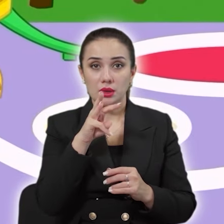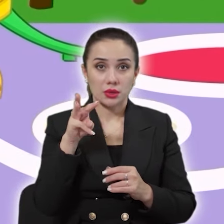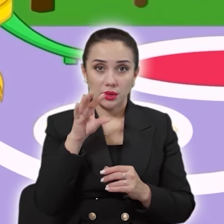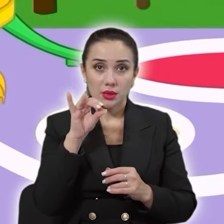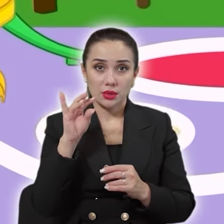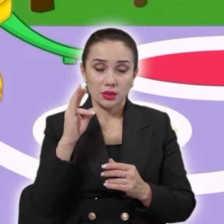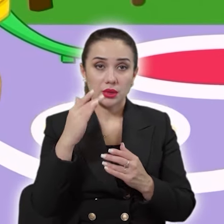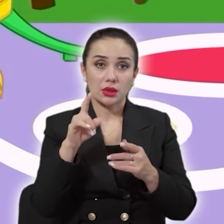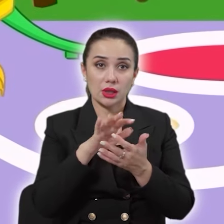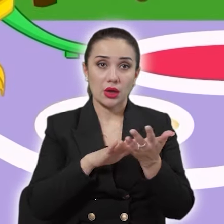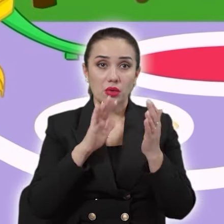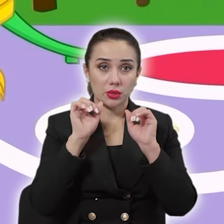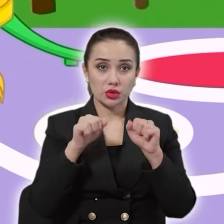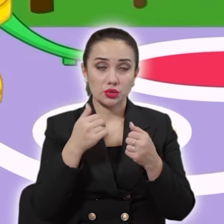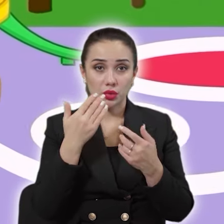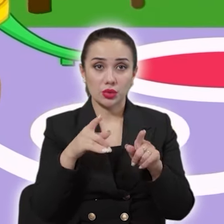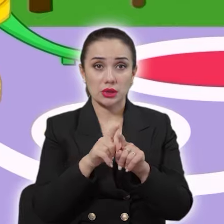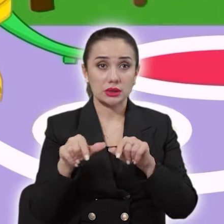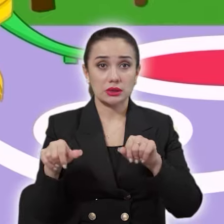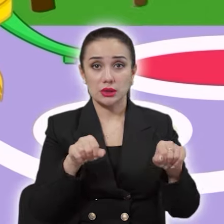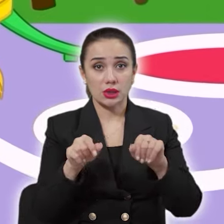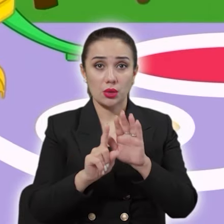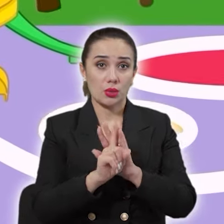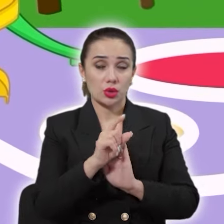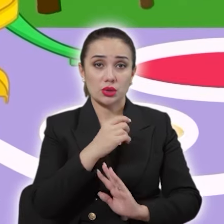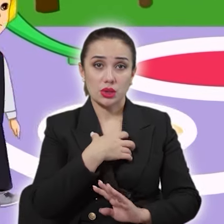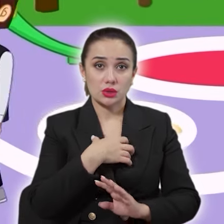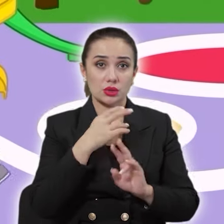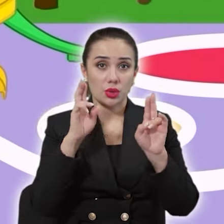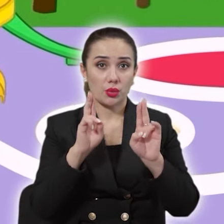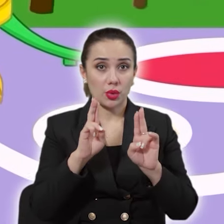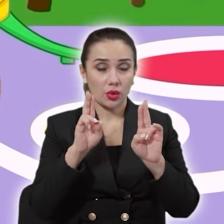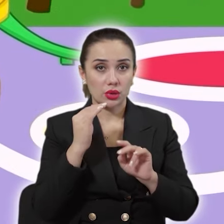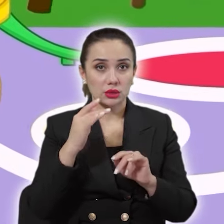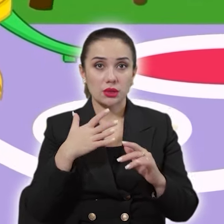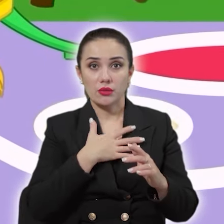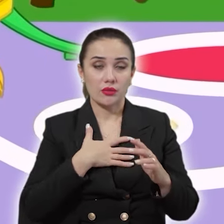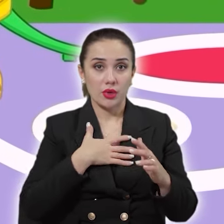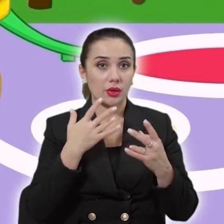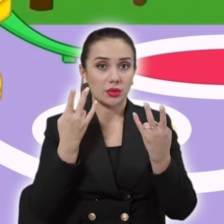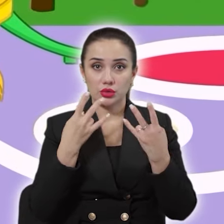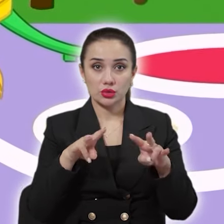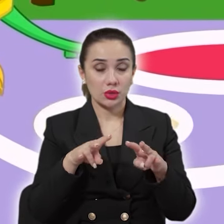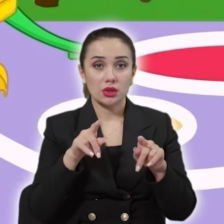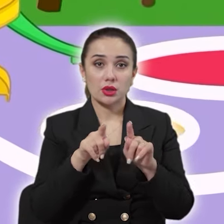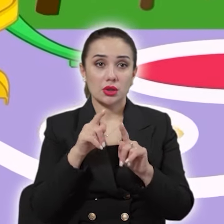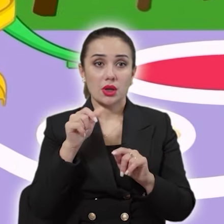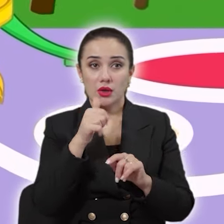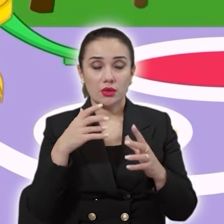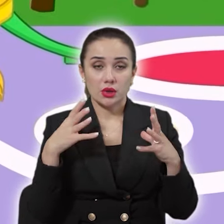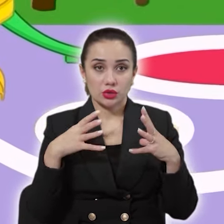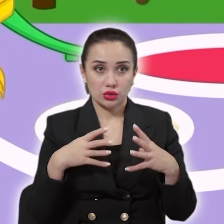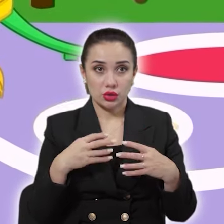necha daqiqa davom etishi mumkin. Zilzila boshlanganda eng asosiy qoida vahimaga tushmaslik kerak.